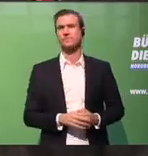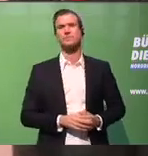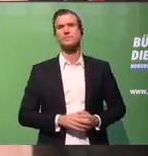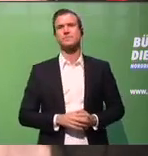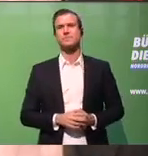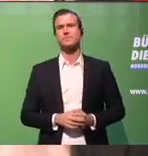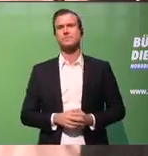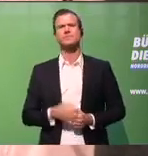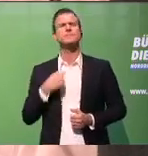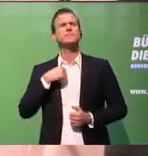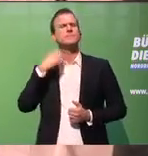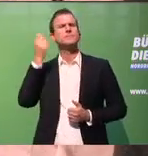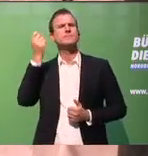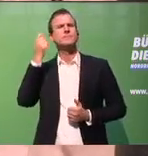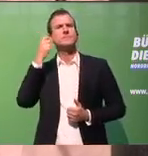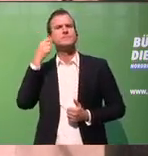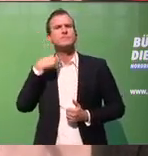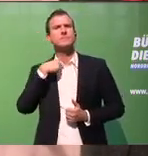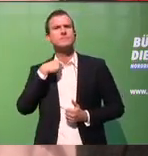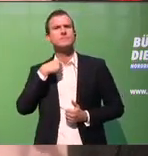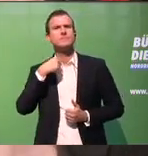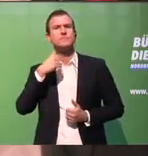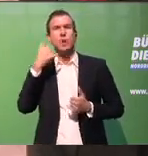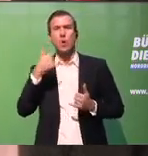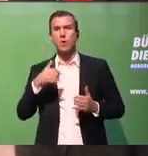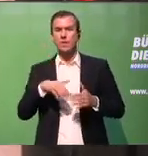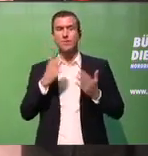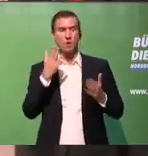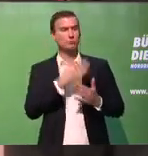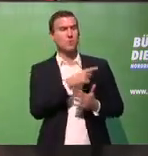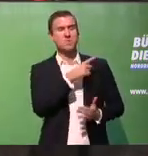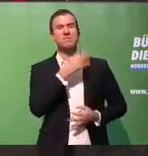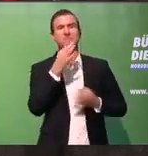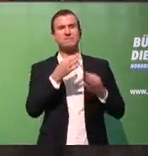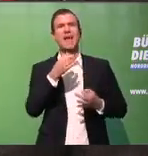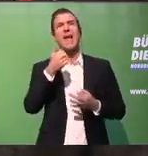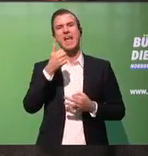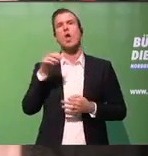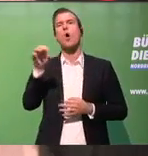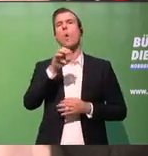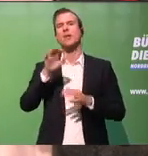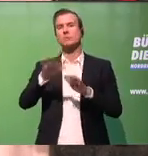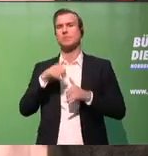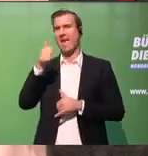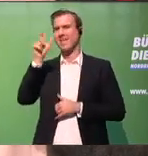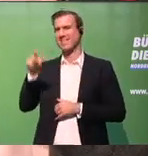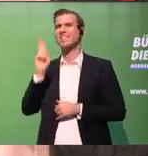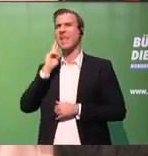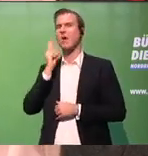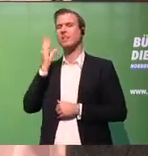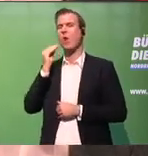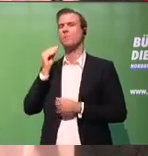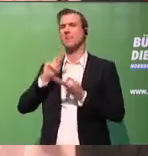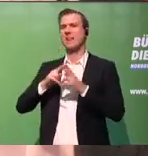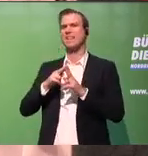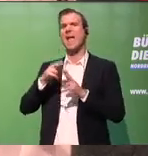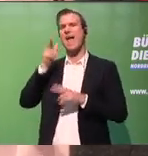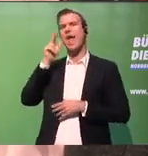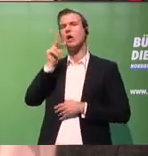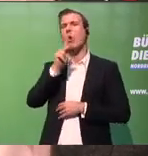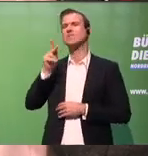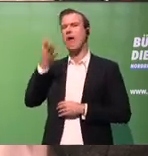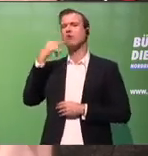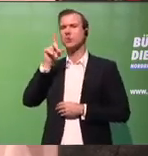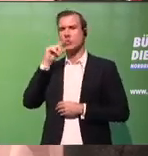Da fällt mir ein, was heute Morgen schon gesagt wurde. Es gibt ein taubes Mitglied im Europaparlament. Herr Adam Kusa aus